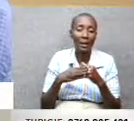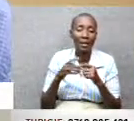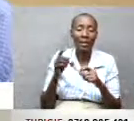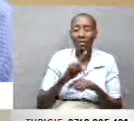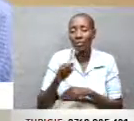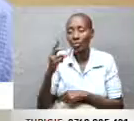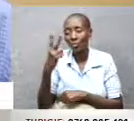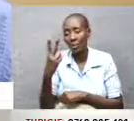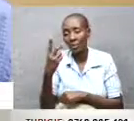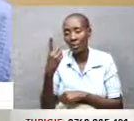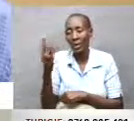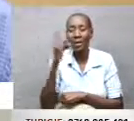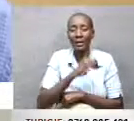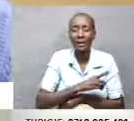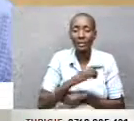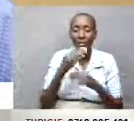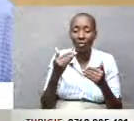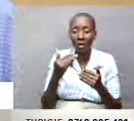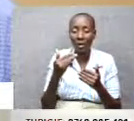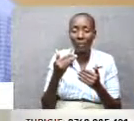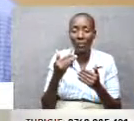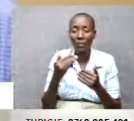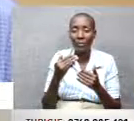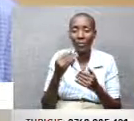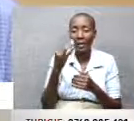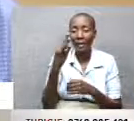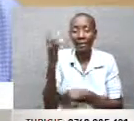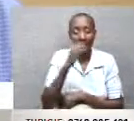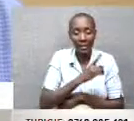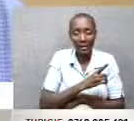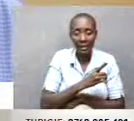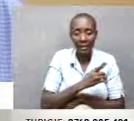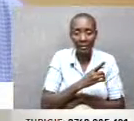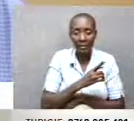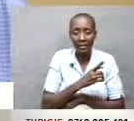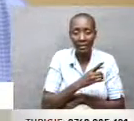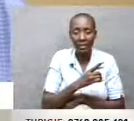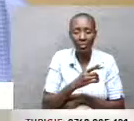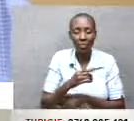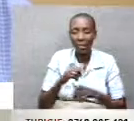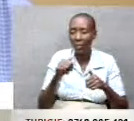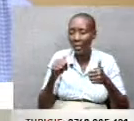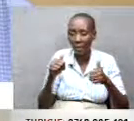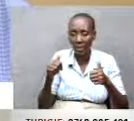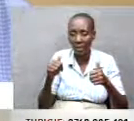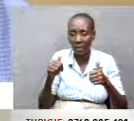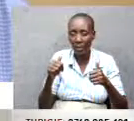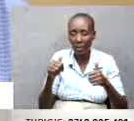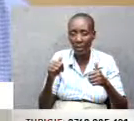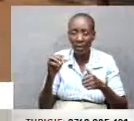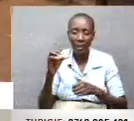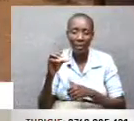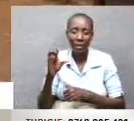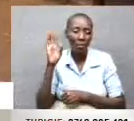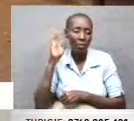days. So we have declared within a period of 3 days. We are in the limit, we are in the confine of the limit of those